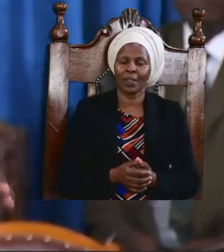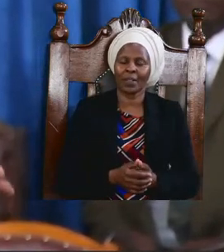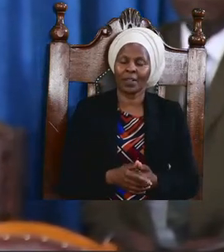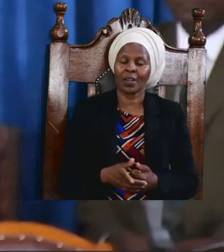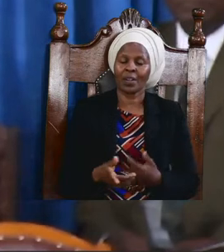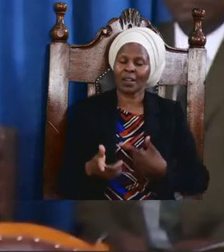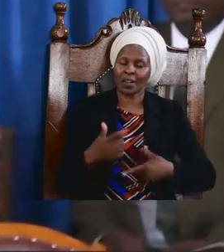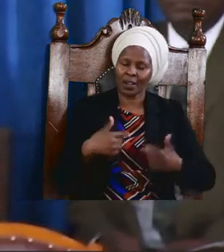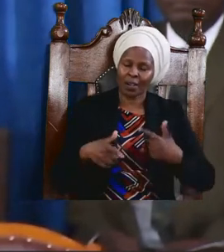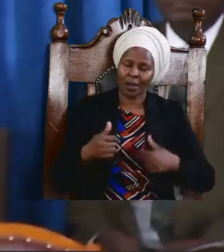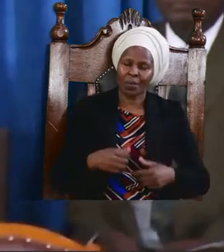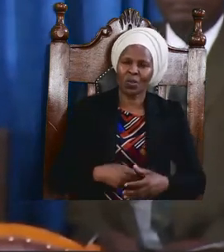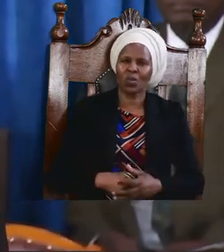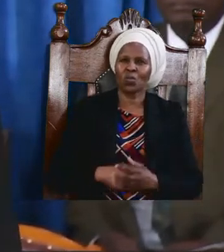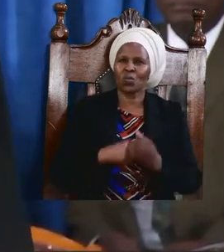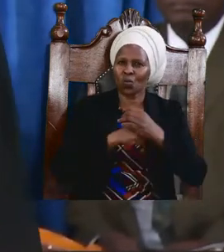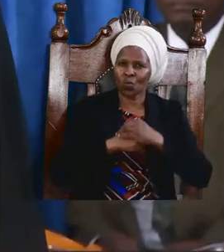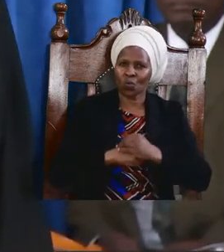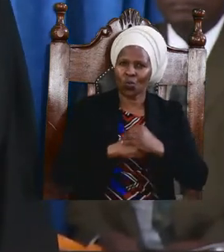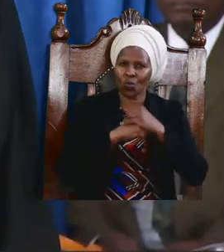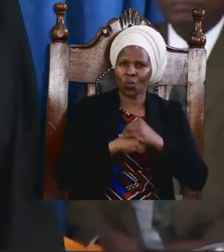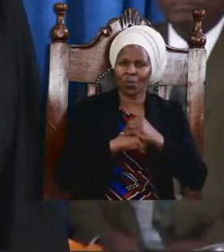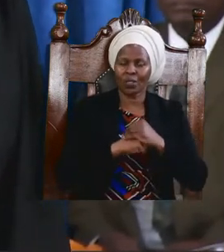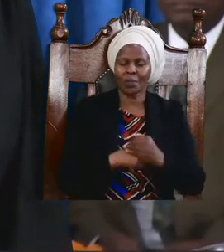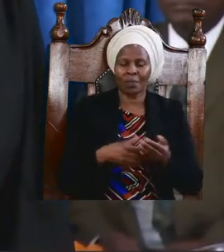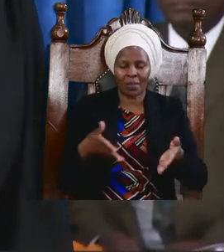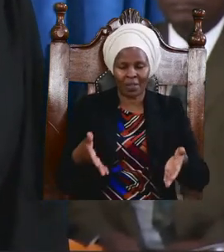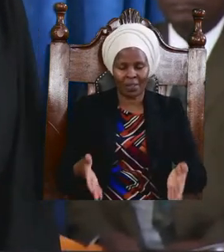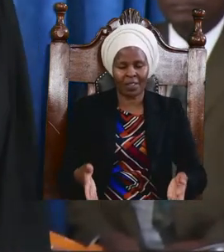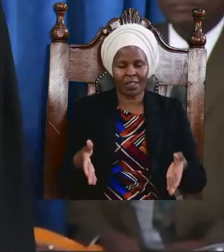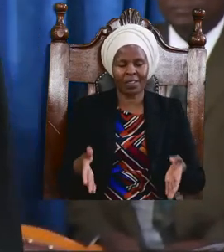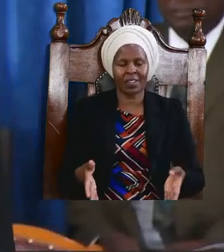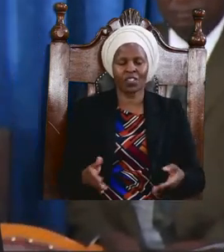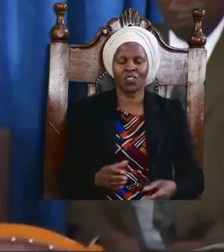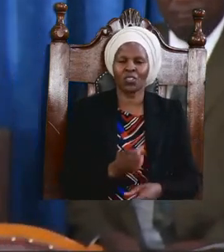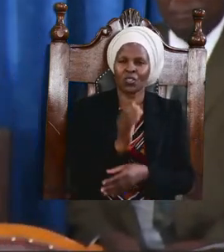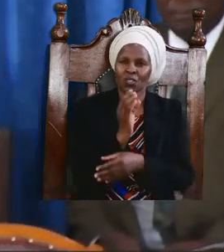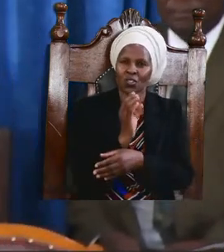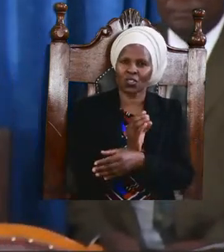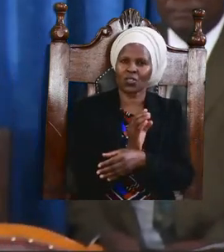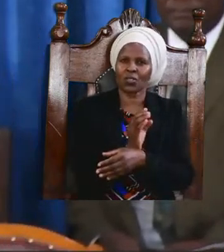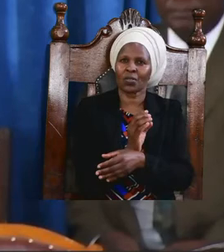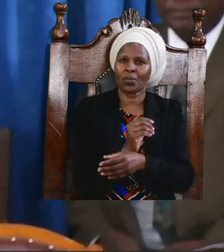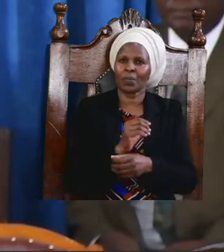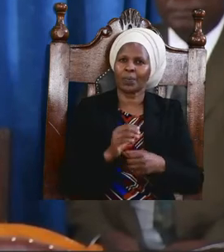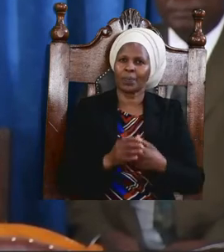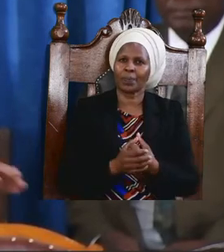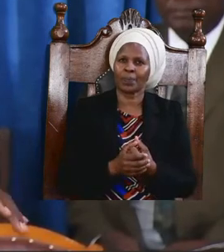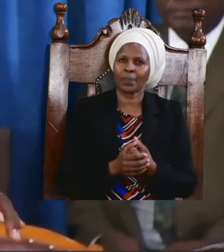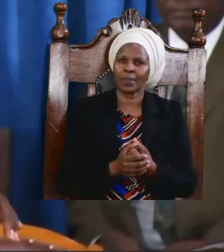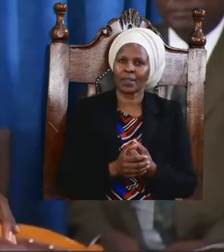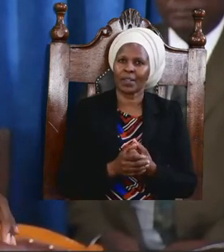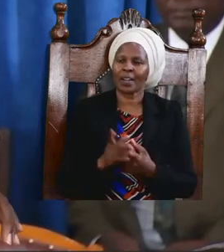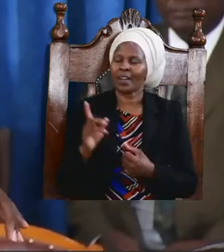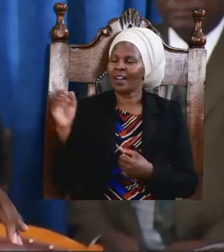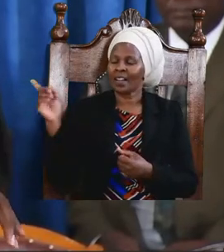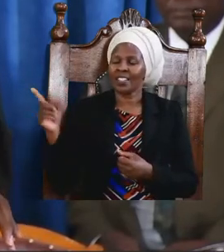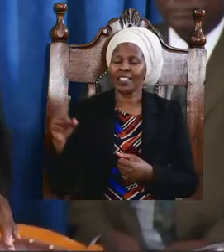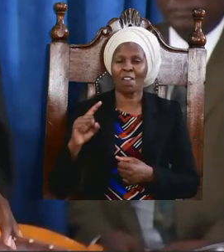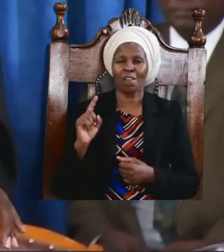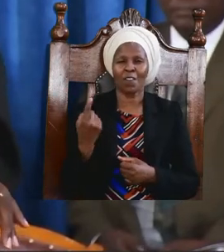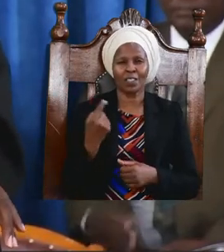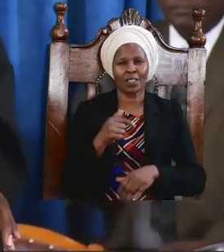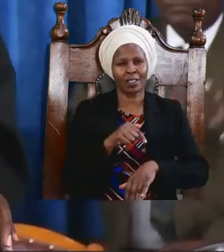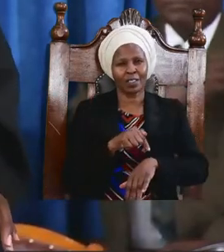kuja kuabudu katika kanisa la Bahati Matters. Ni mara yangu ya kwanza